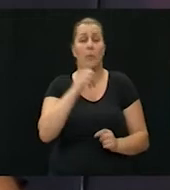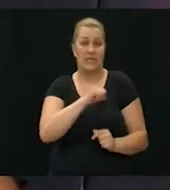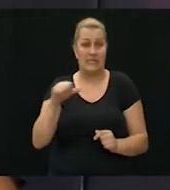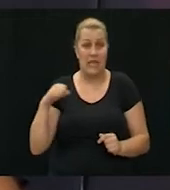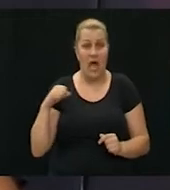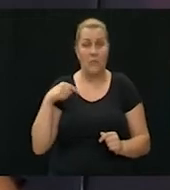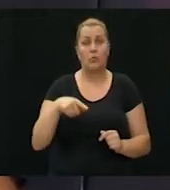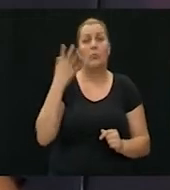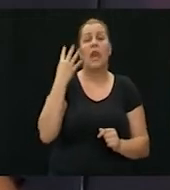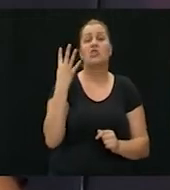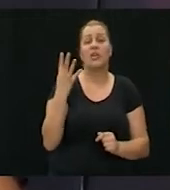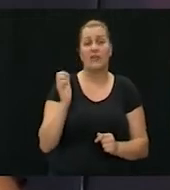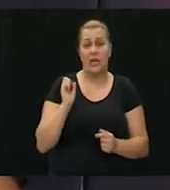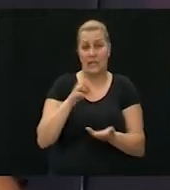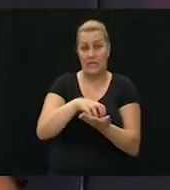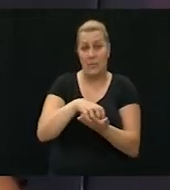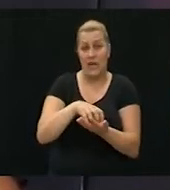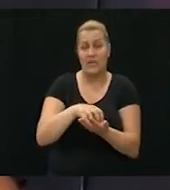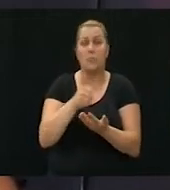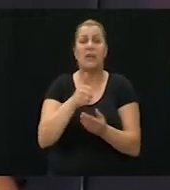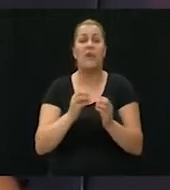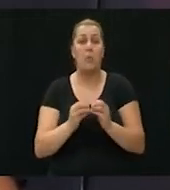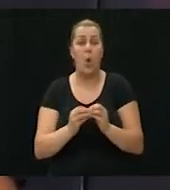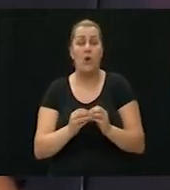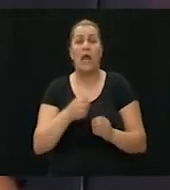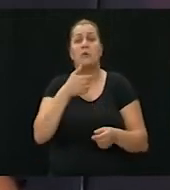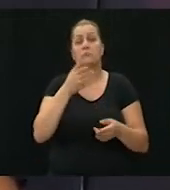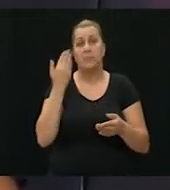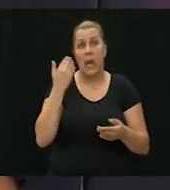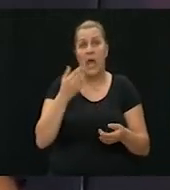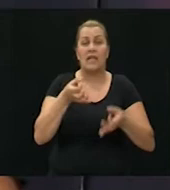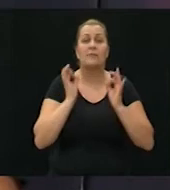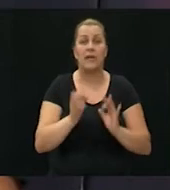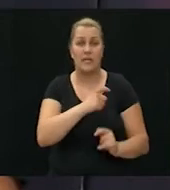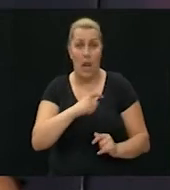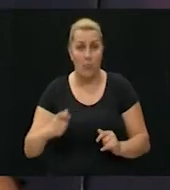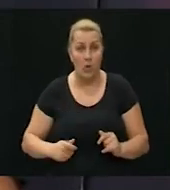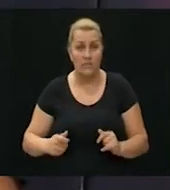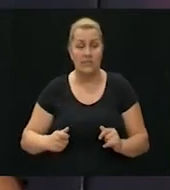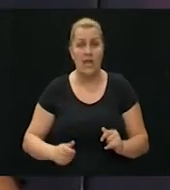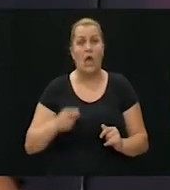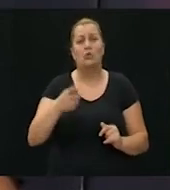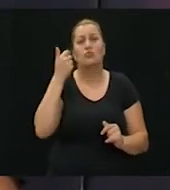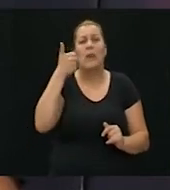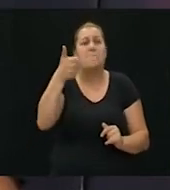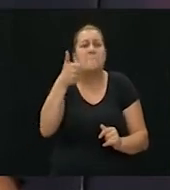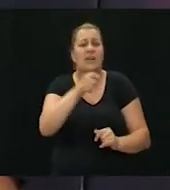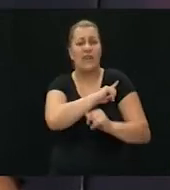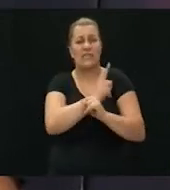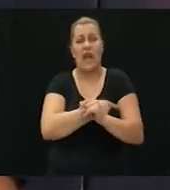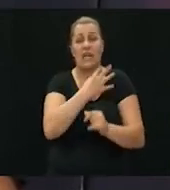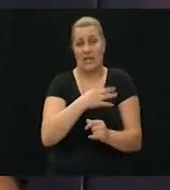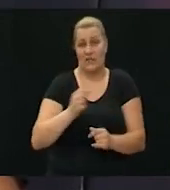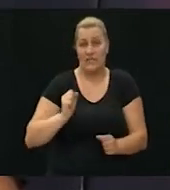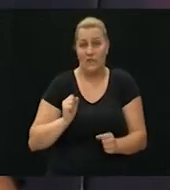sami, tu je bila 4. brigada i 1. bojna, bilo je specijalne policije, tu su bile prve one snage